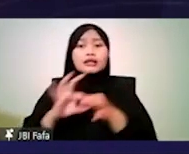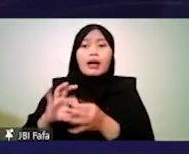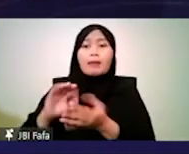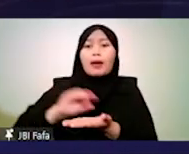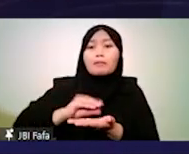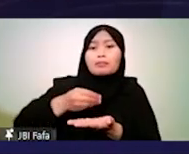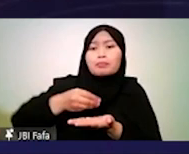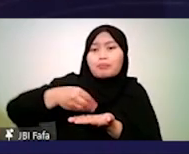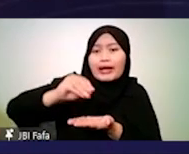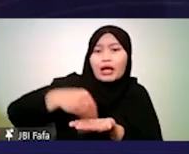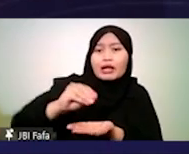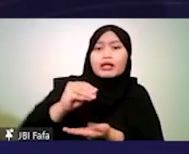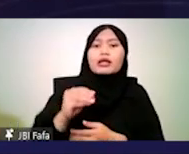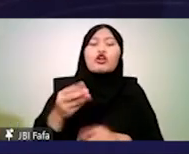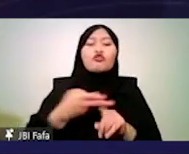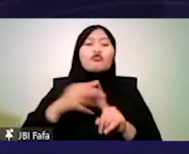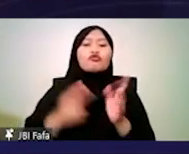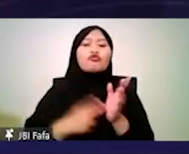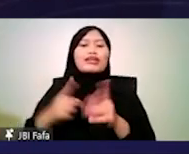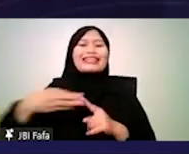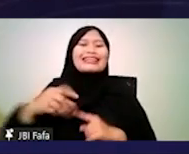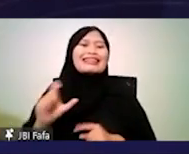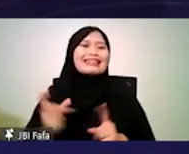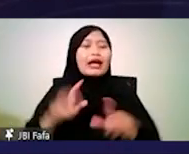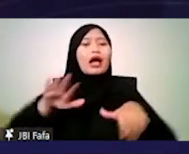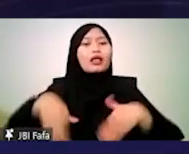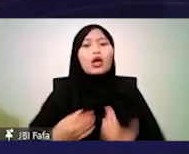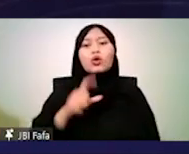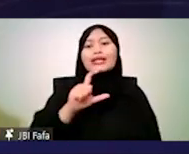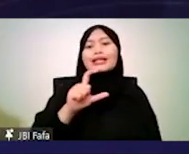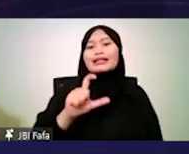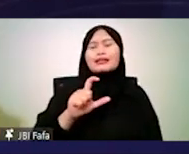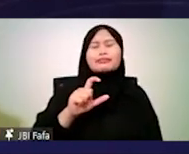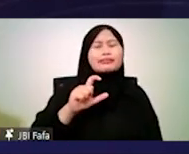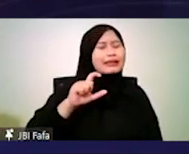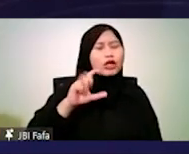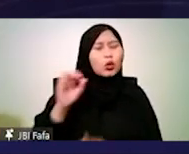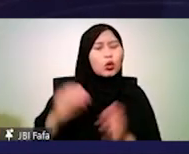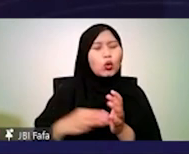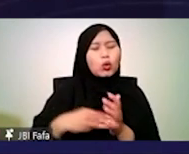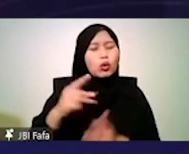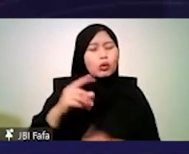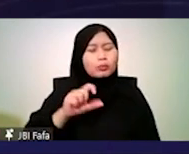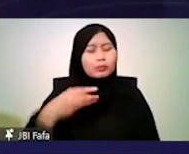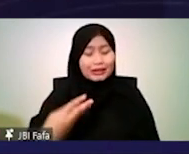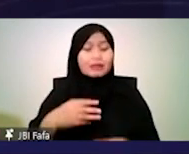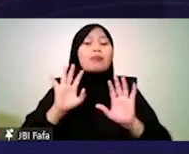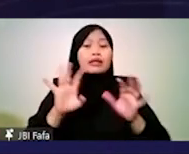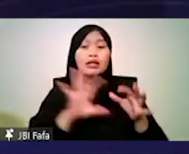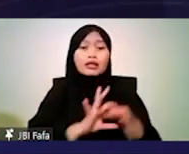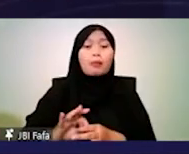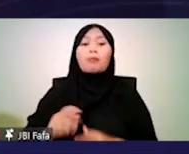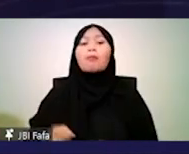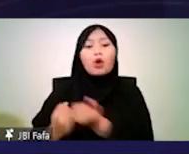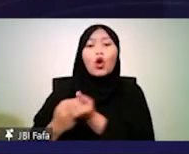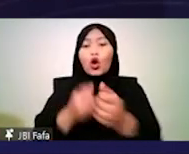teh dengan e-commerce Makanya sekarang banyak juga bekerjasama Nah kita juga mendorong staf stabio